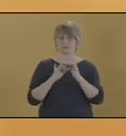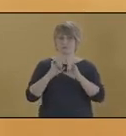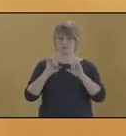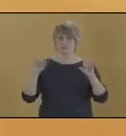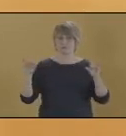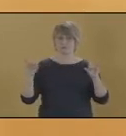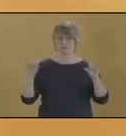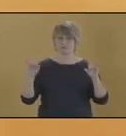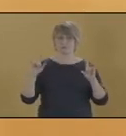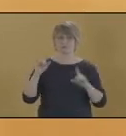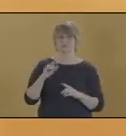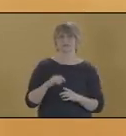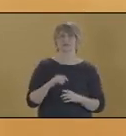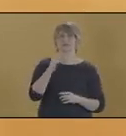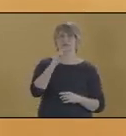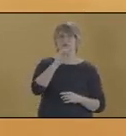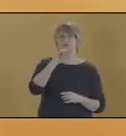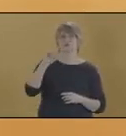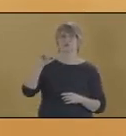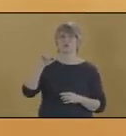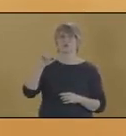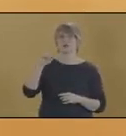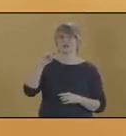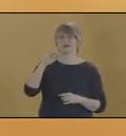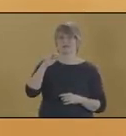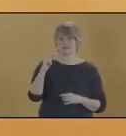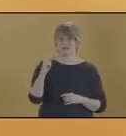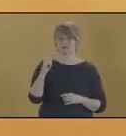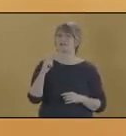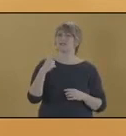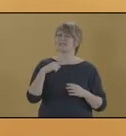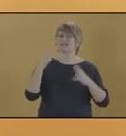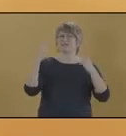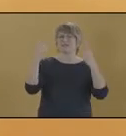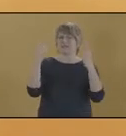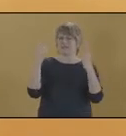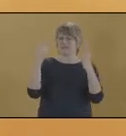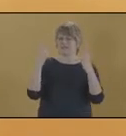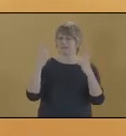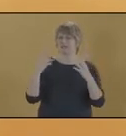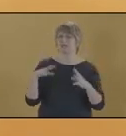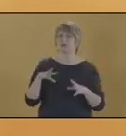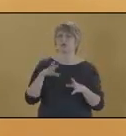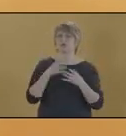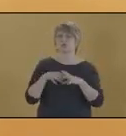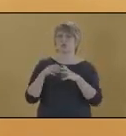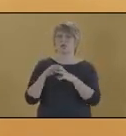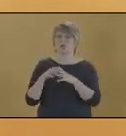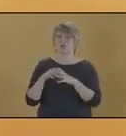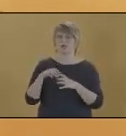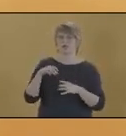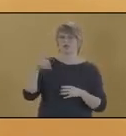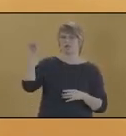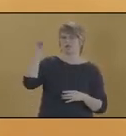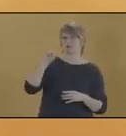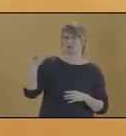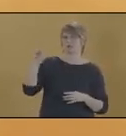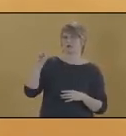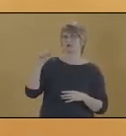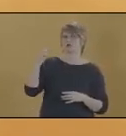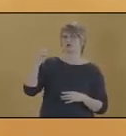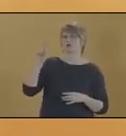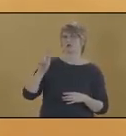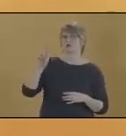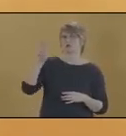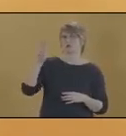das Toolkit, das ist das Herzstück, da werde ich auch gleich noch näher was dazu sagen. Dann haben wir ein Seminar an der Universität Tübingen gemacht, also